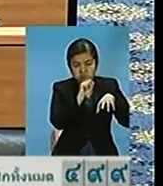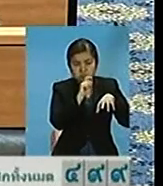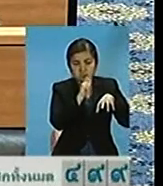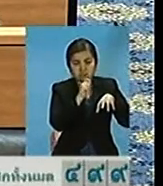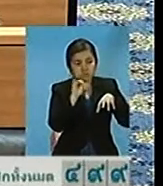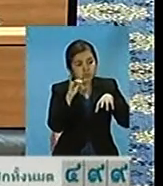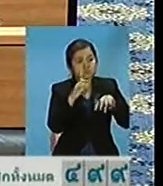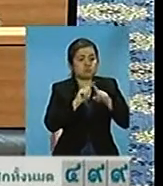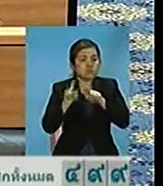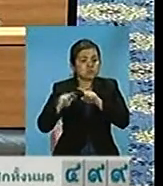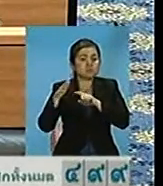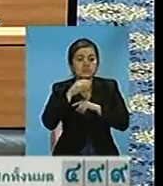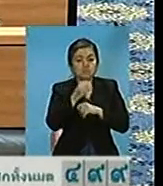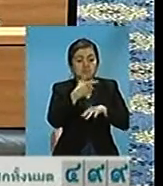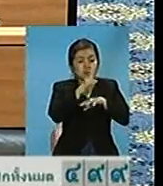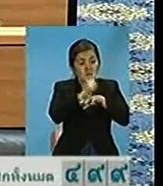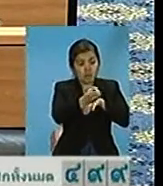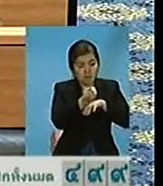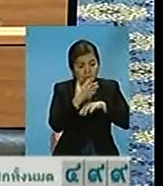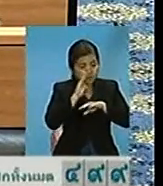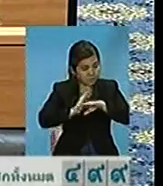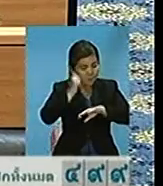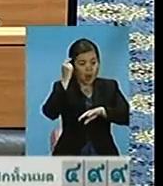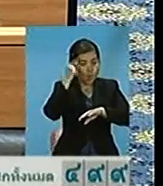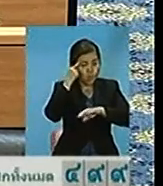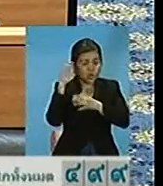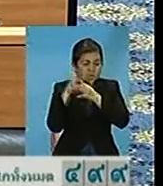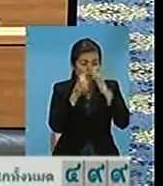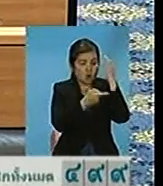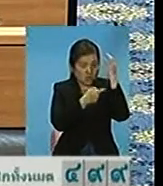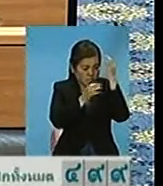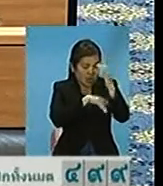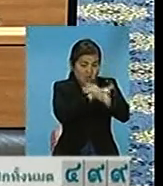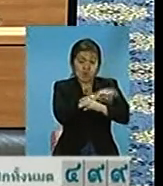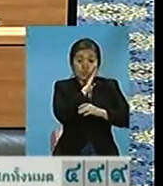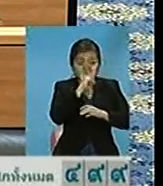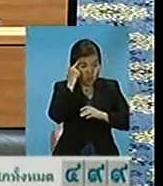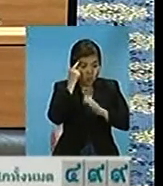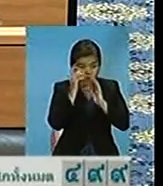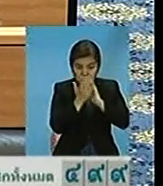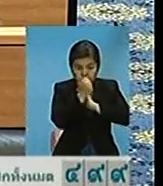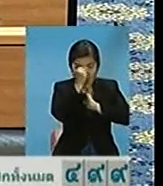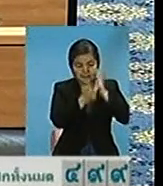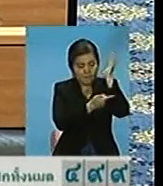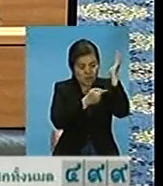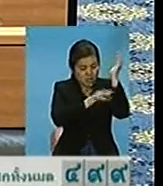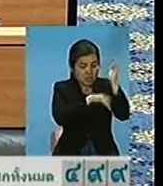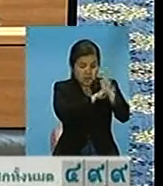นยางเป็นคนที่รู้เรื่องยางเนี่ยนั่งอยู่ที่นี่แหละถ้ากรีดยางเป็นเนี่ยผมยอมเลย